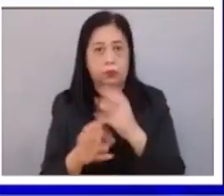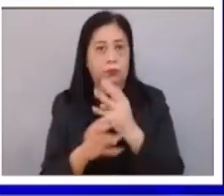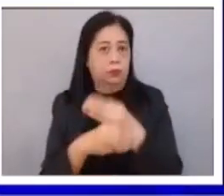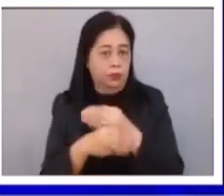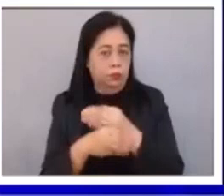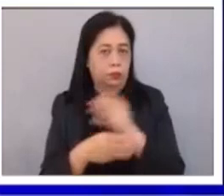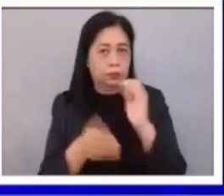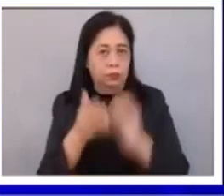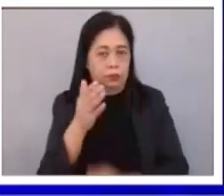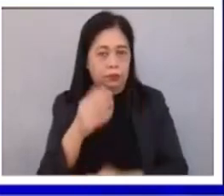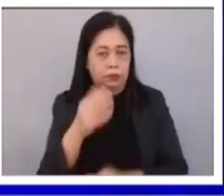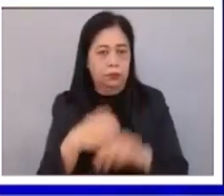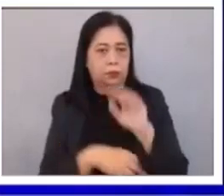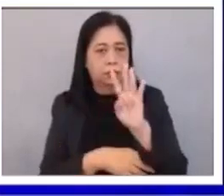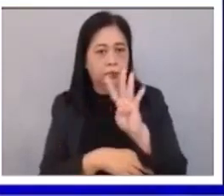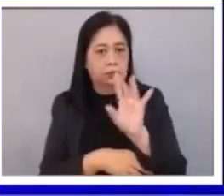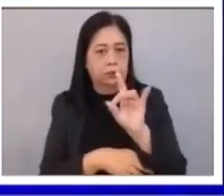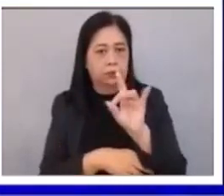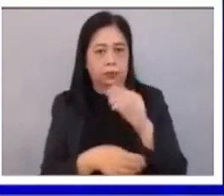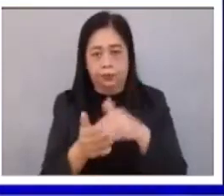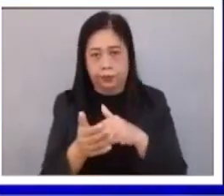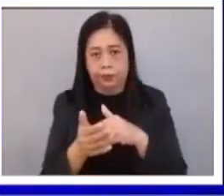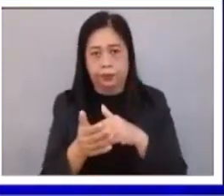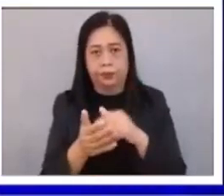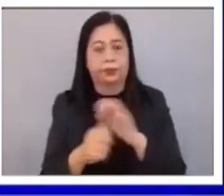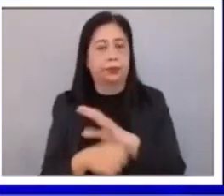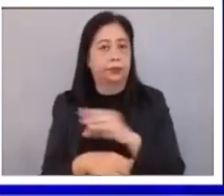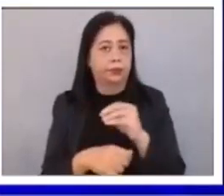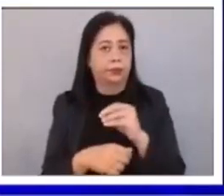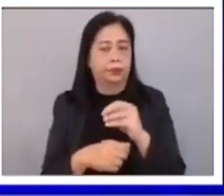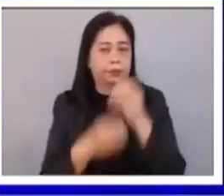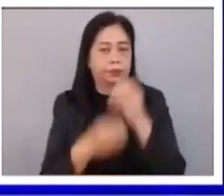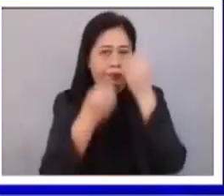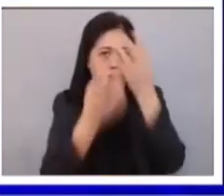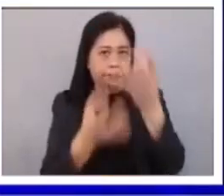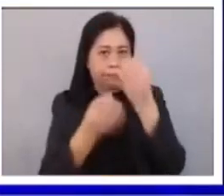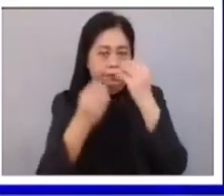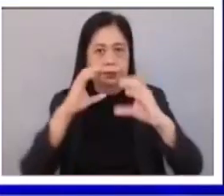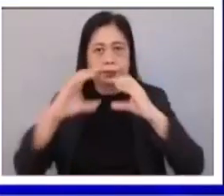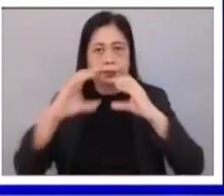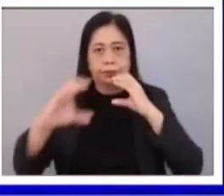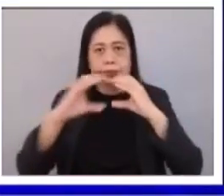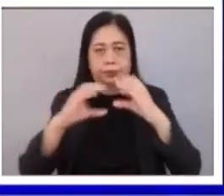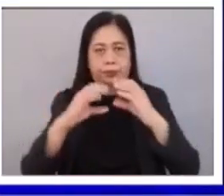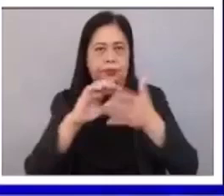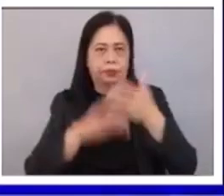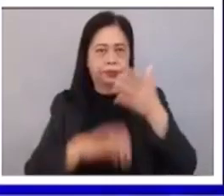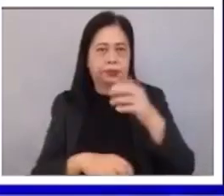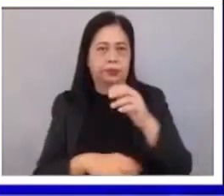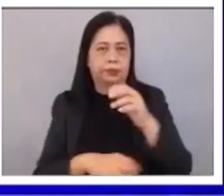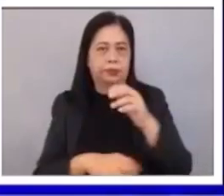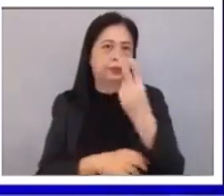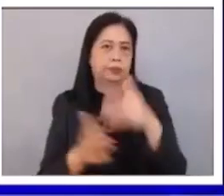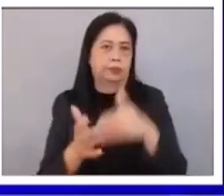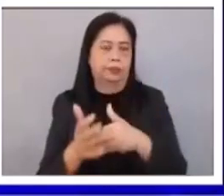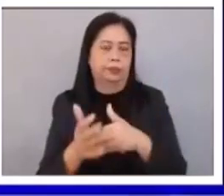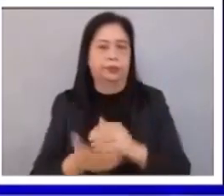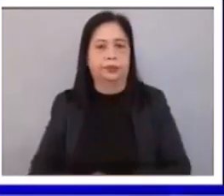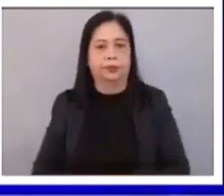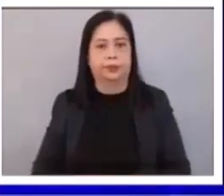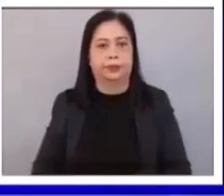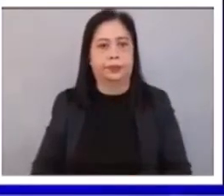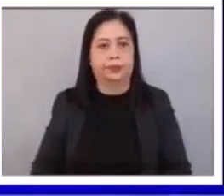na 48,000. At information and communication may bawas na 12,000.